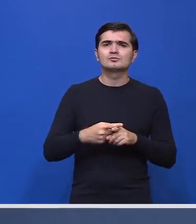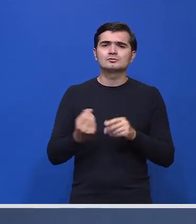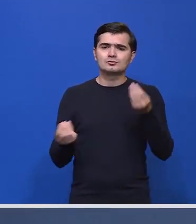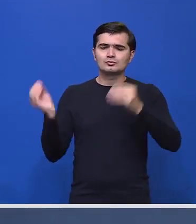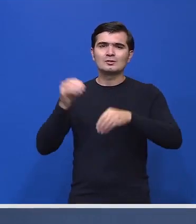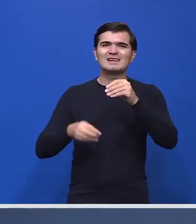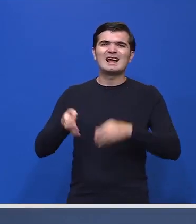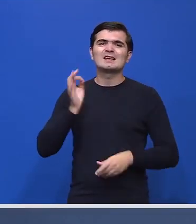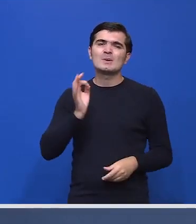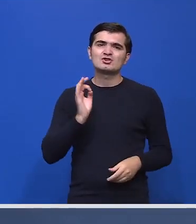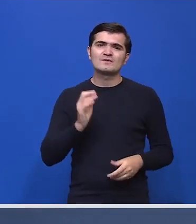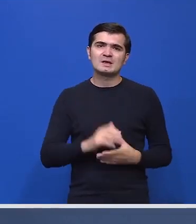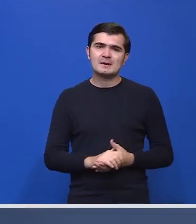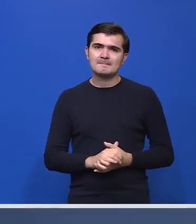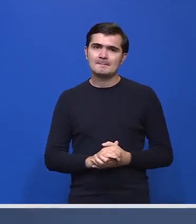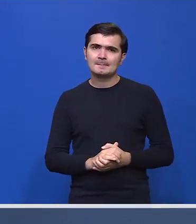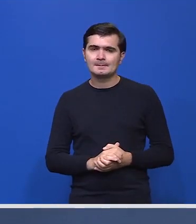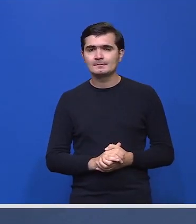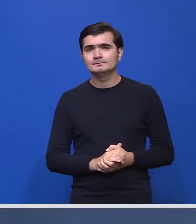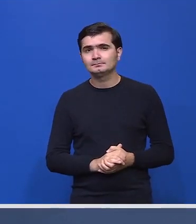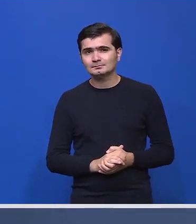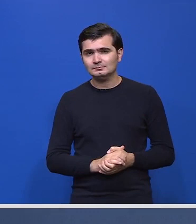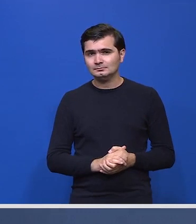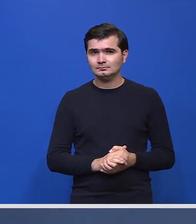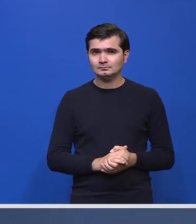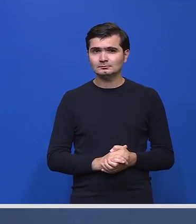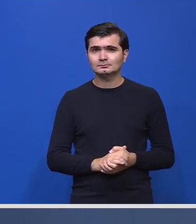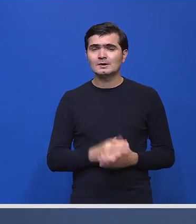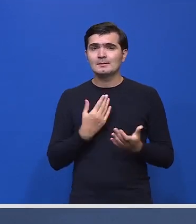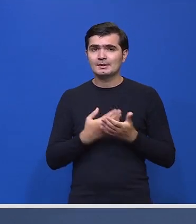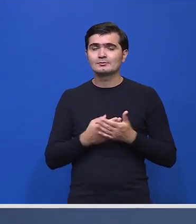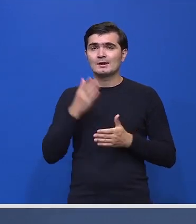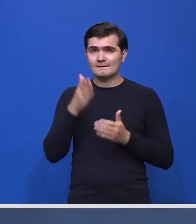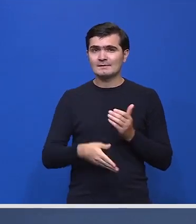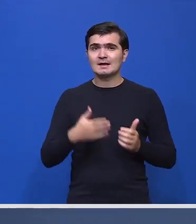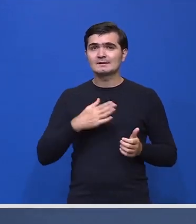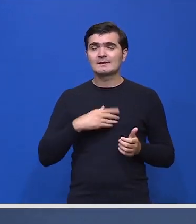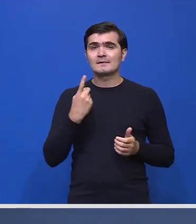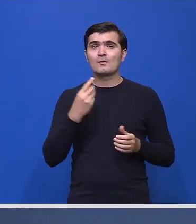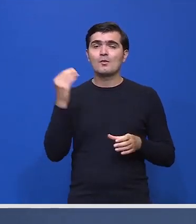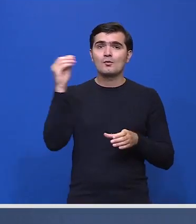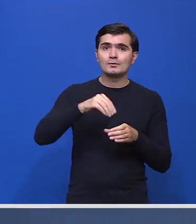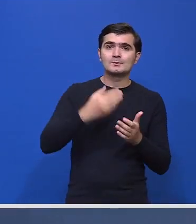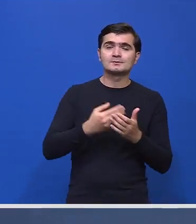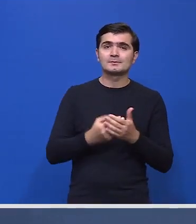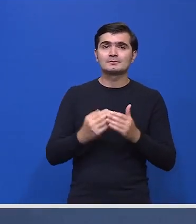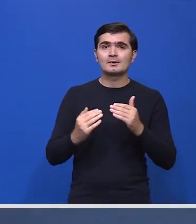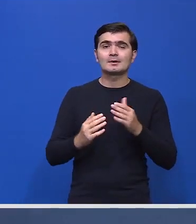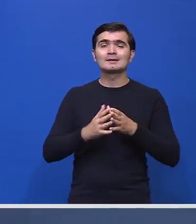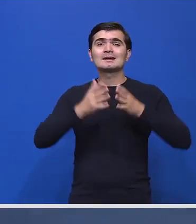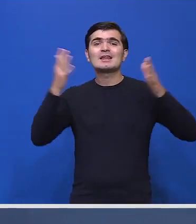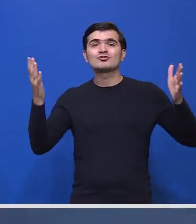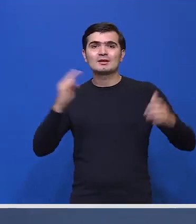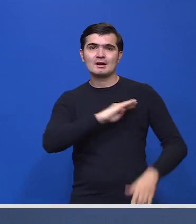specifice, încât să avem o contribuție la sporirea